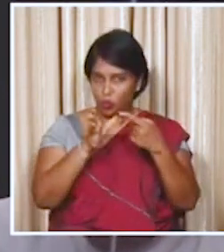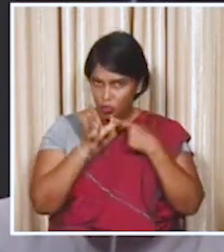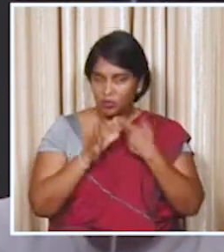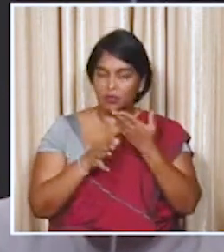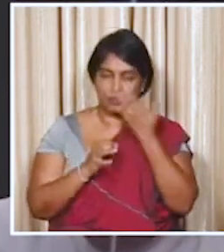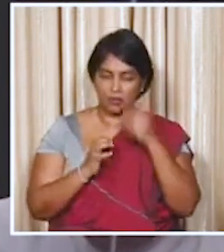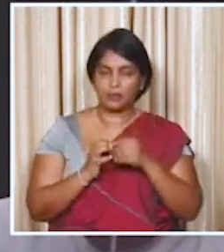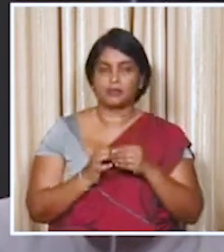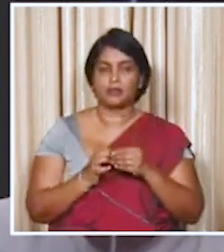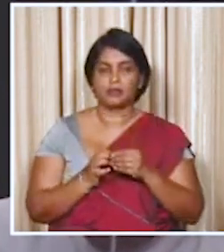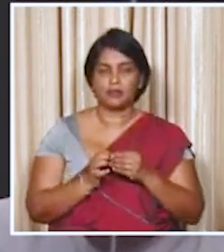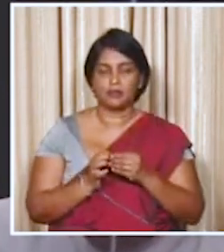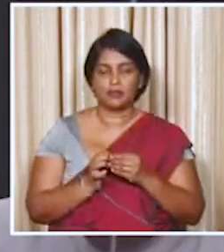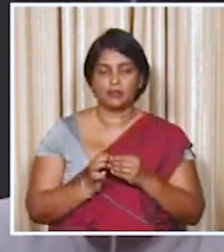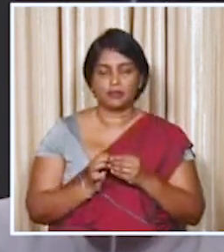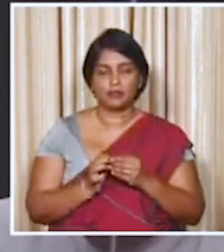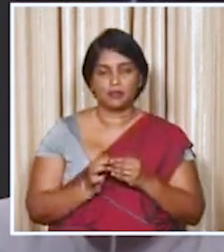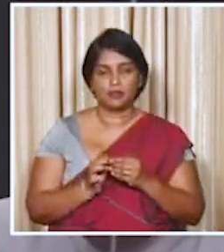පුළුවන්.